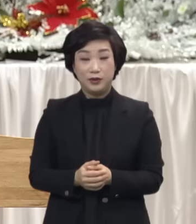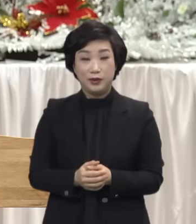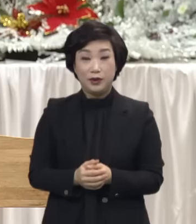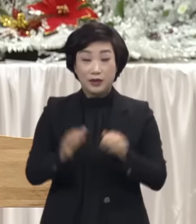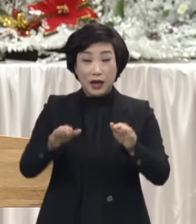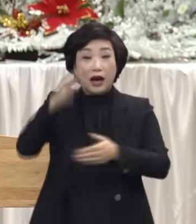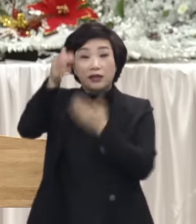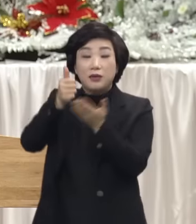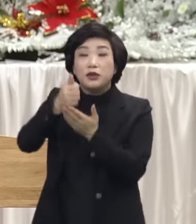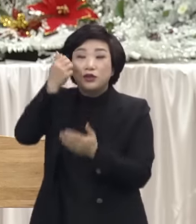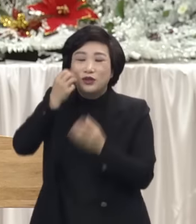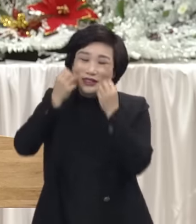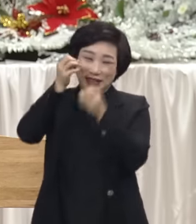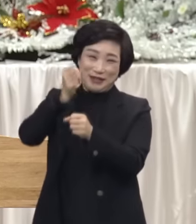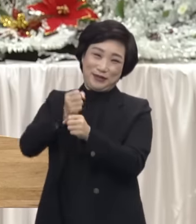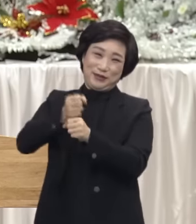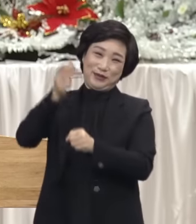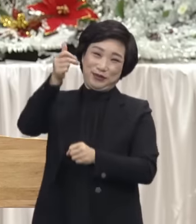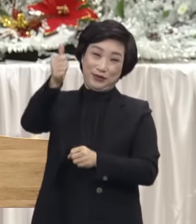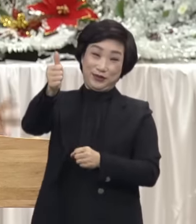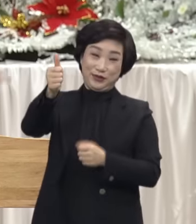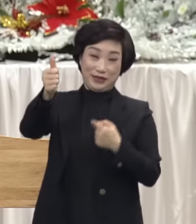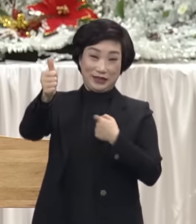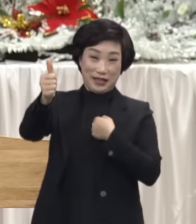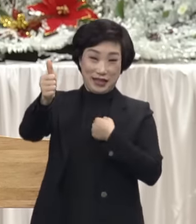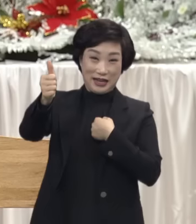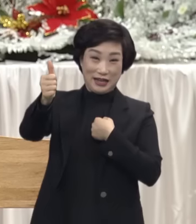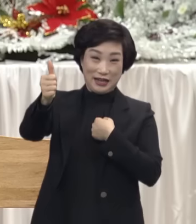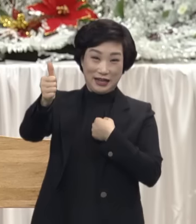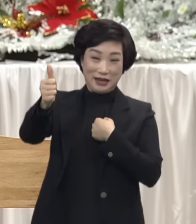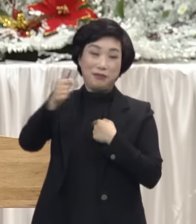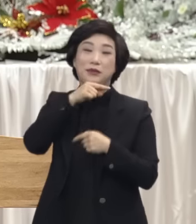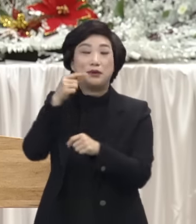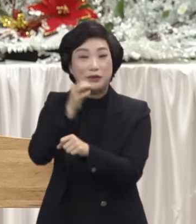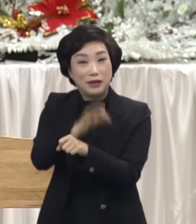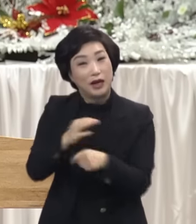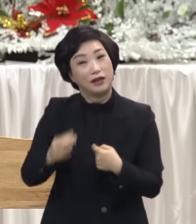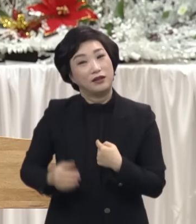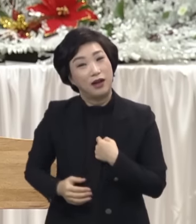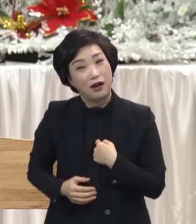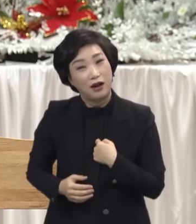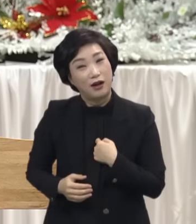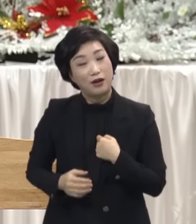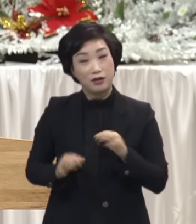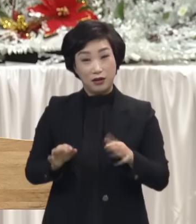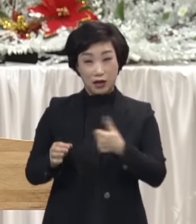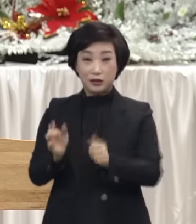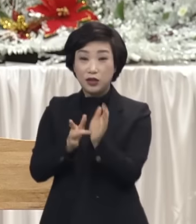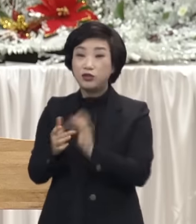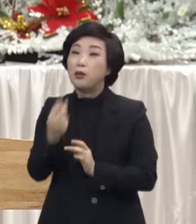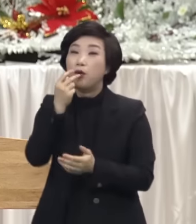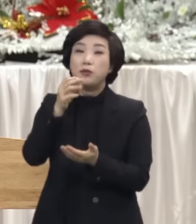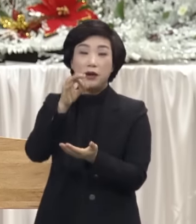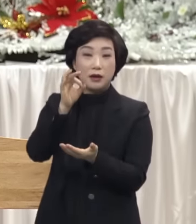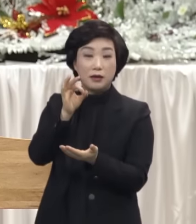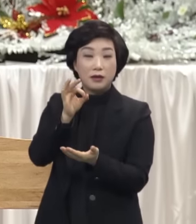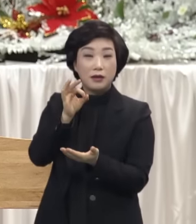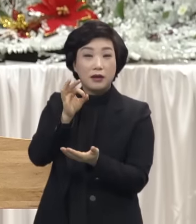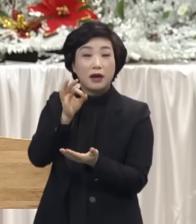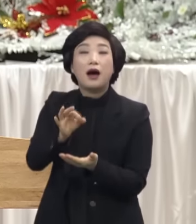하나님은 창조자요. 나를 값주고 샀는데 아들의 목숨에 값주고